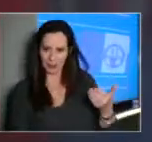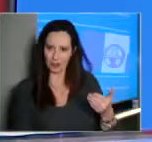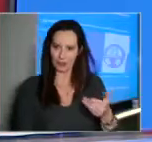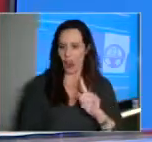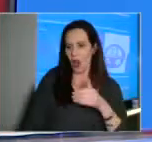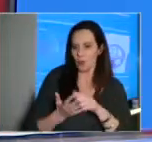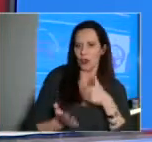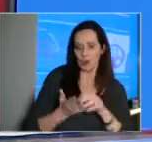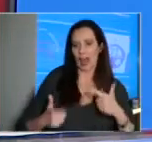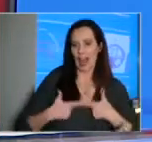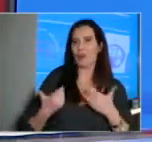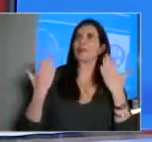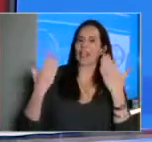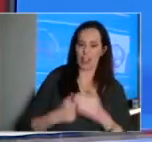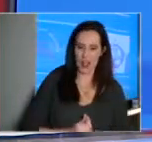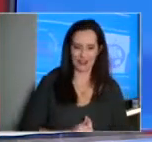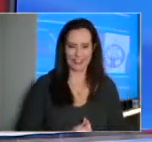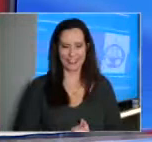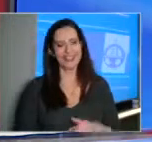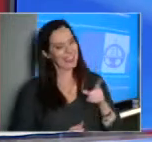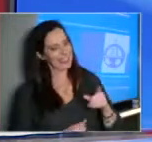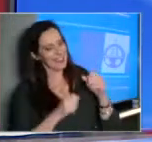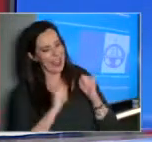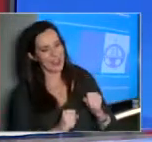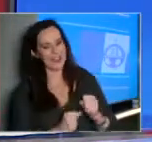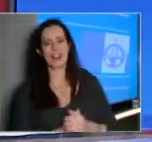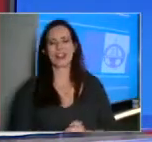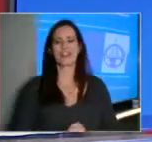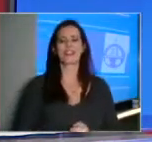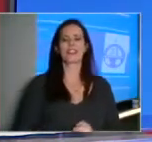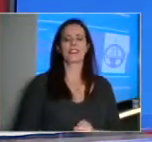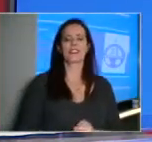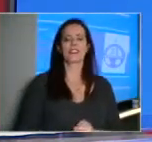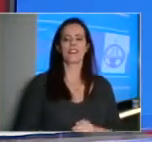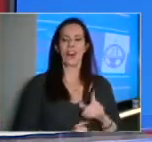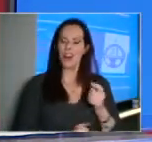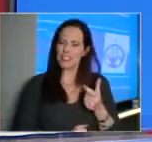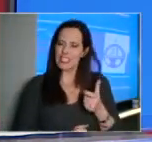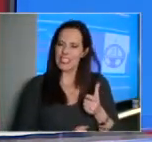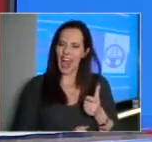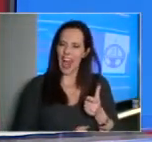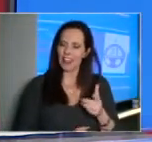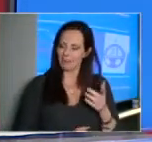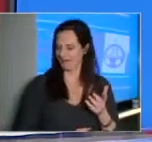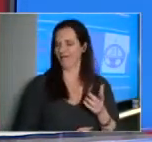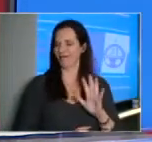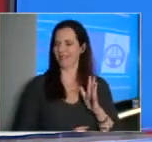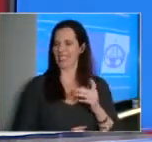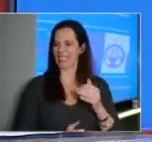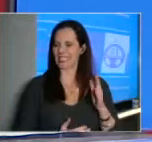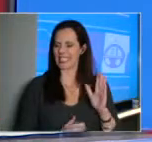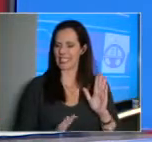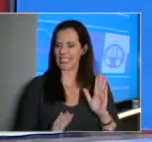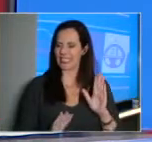אמשיך, אבל אמשיך לחיות בעזרת השם. בזה אני בטוח. כן. בזה אני בטוח. לא קצת מדגדג לך שקיבלת החלטה מוקדמת מדי